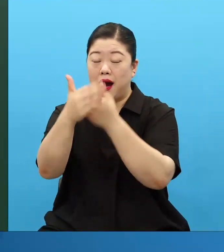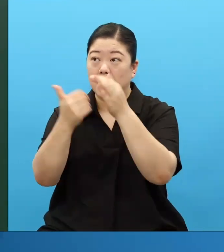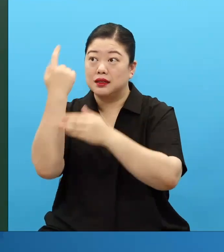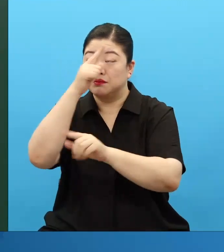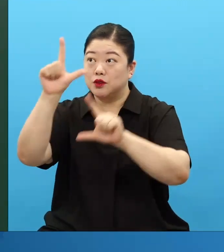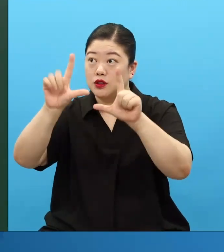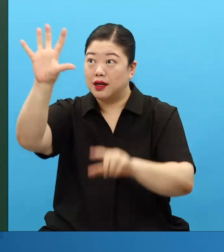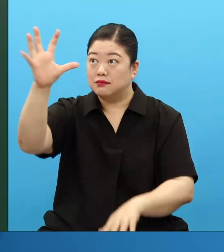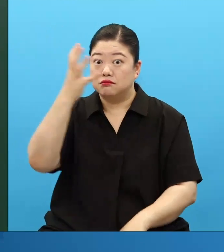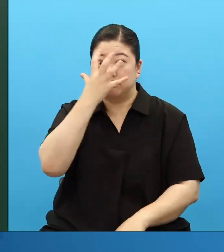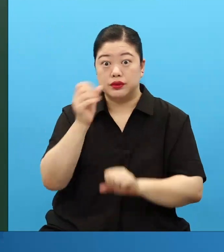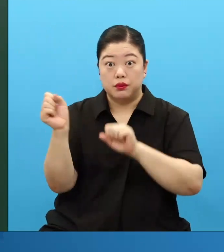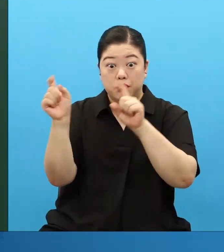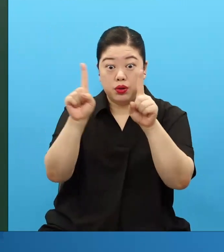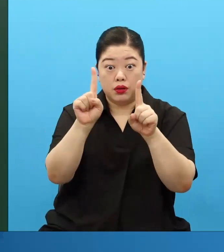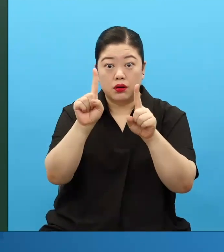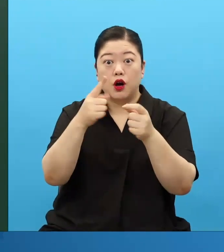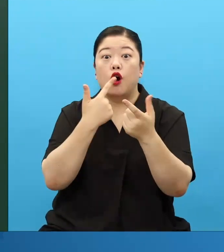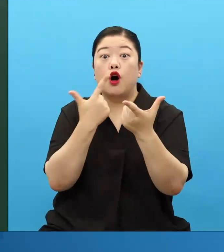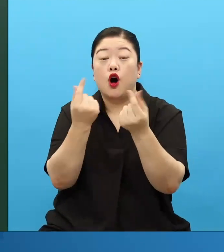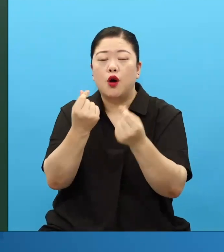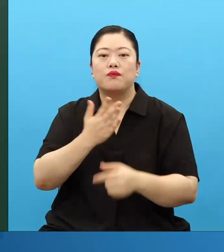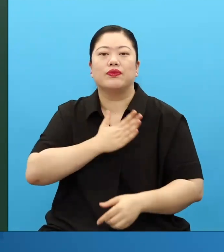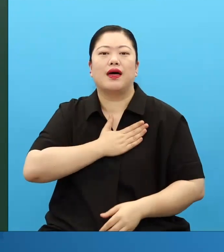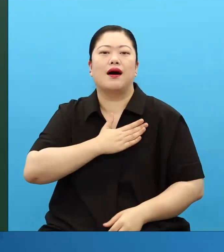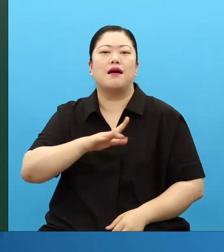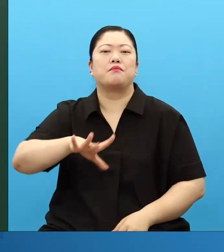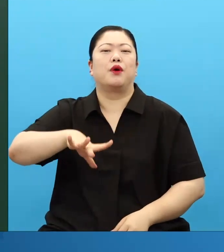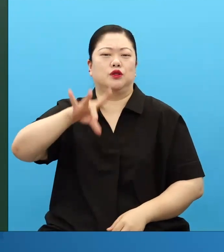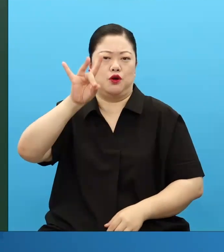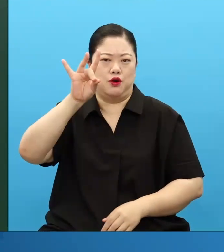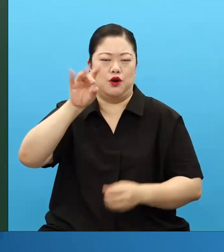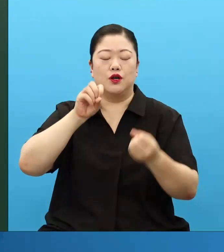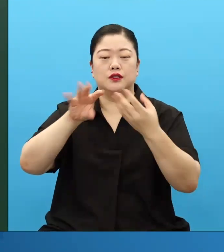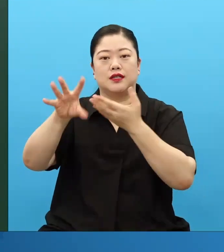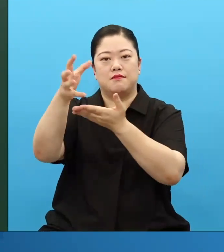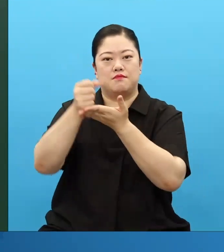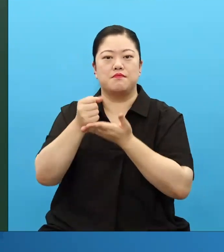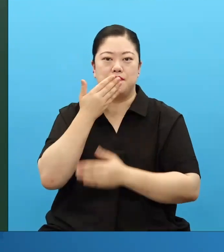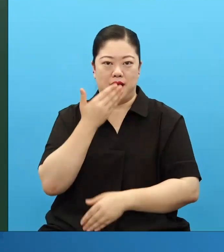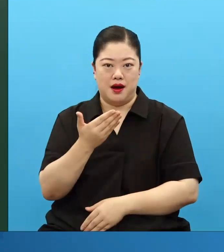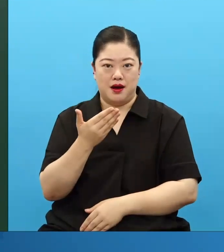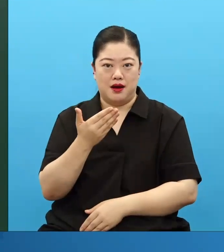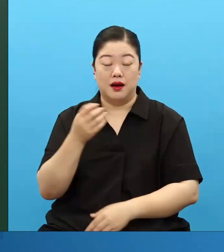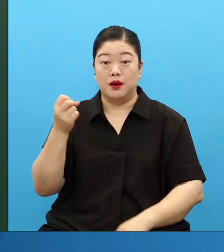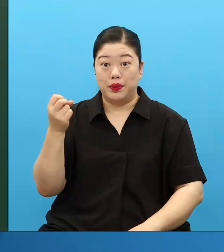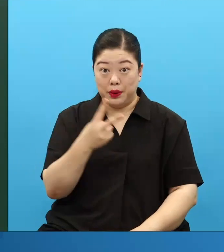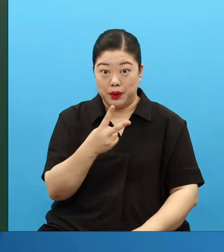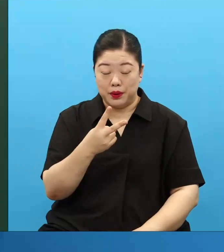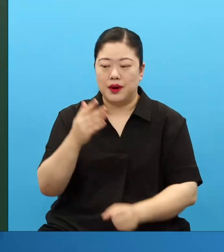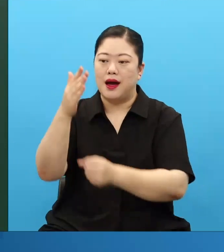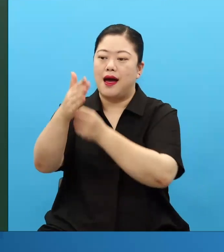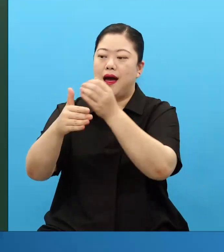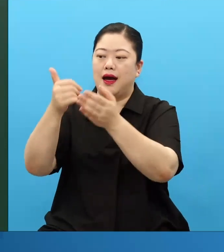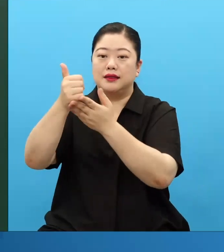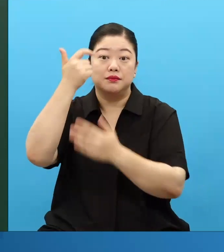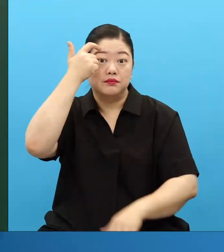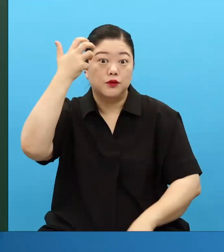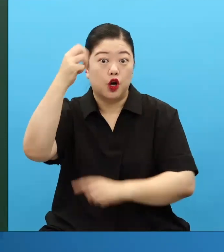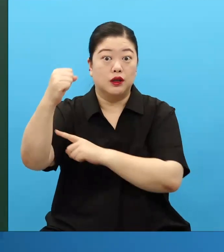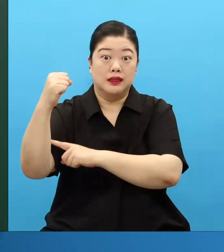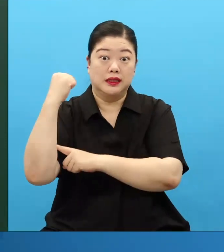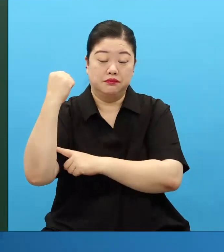양정치하는 때문에 그 나쁜 놈들 때문에 다 당한 거예요. I think about it because of those politicians, because 믿지 all 마세요. those bad people, they're the ones who completely massacred those people here. 호남 살리려고